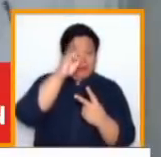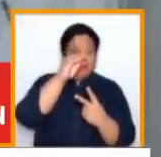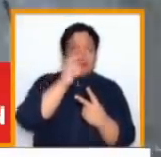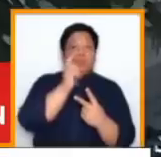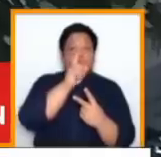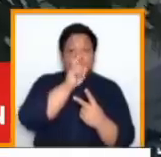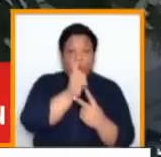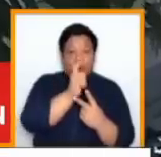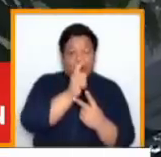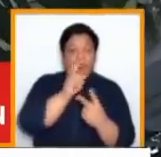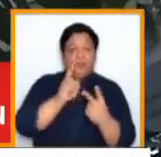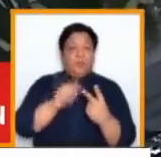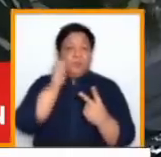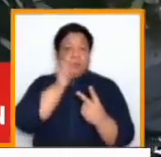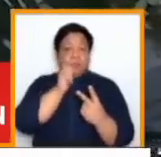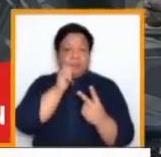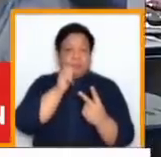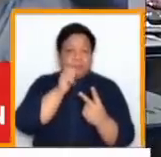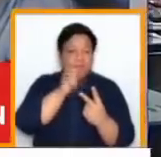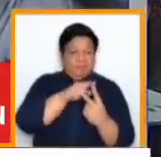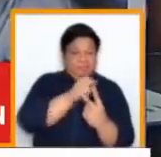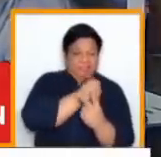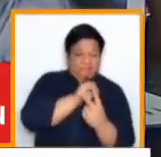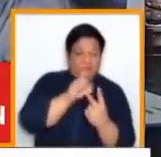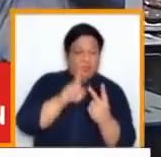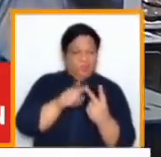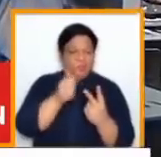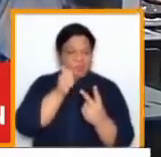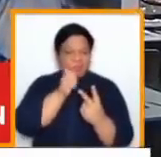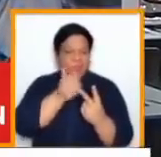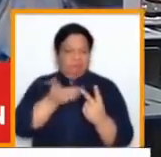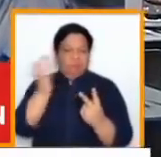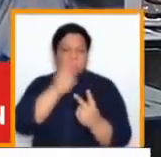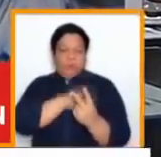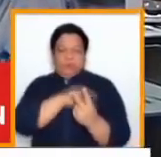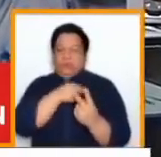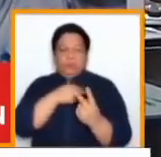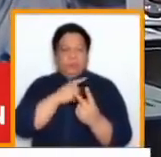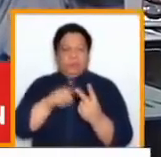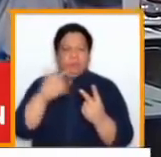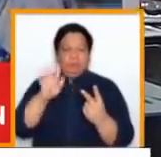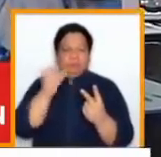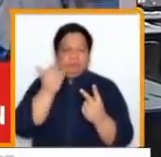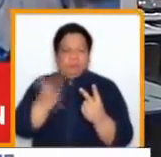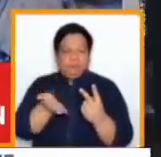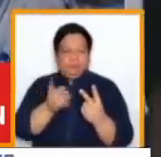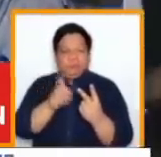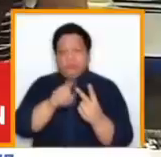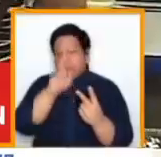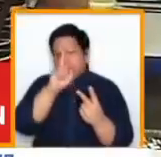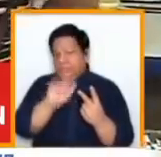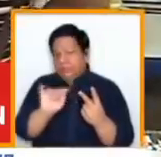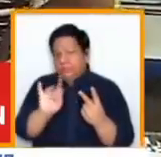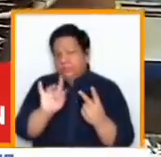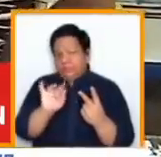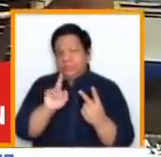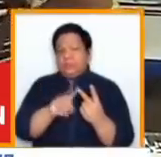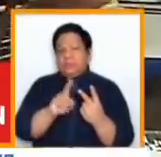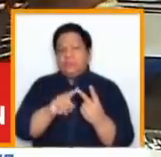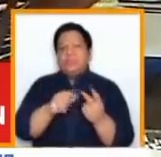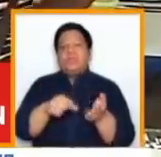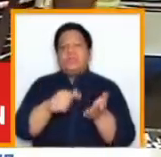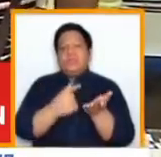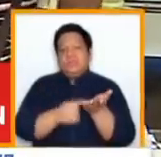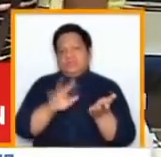isinugod sa ospital pero hindi na umabot ng buhay. Kinilala siyang si Feline Pelingon, 18 anyos, grade 7 student. Ayon sa kanyang